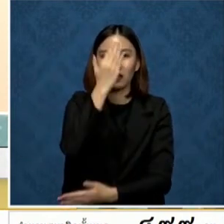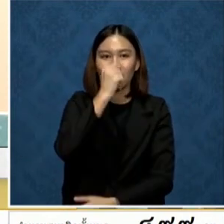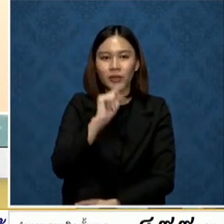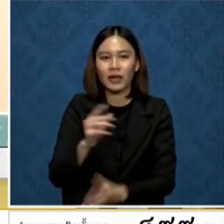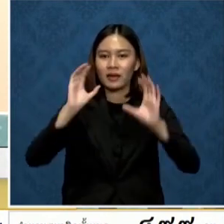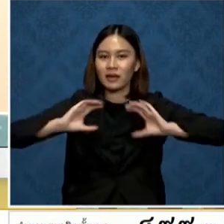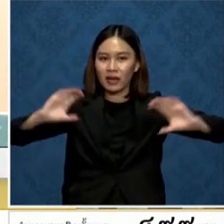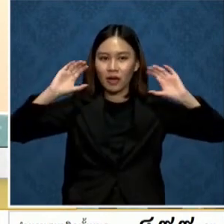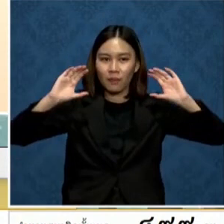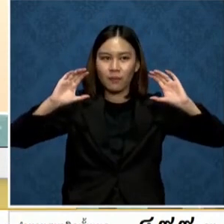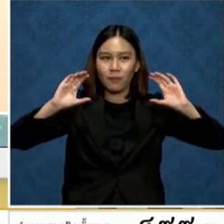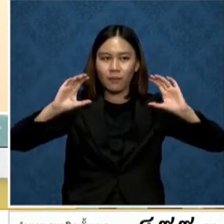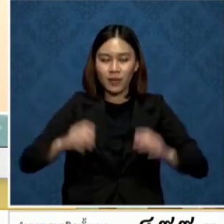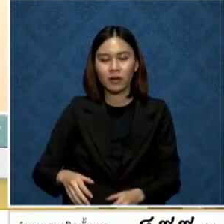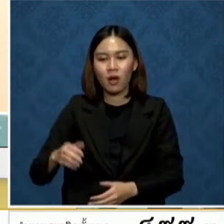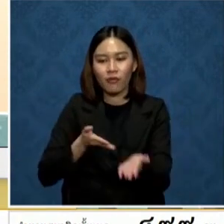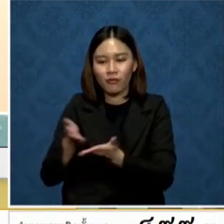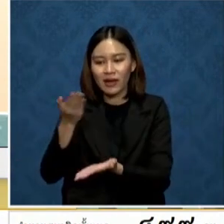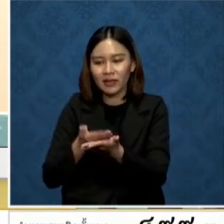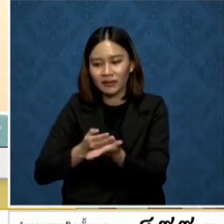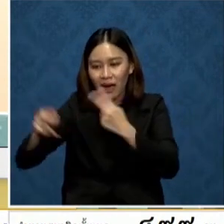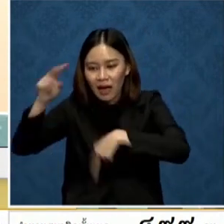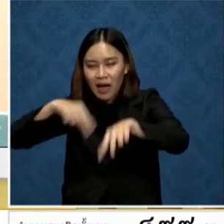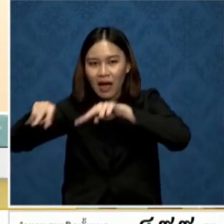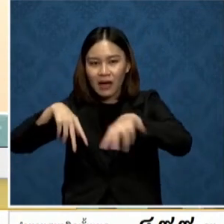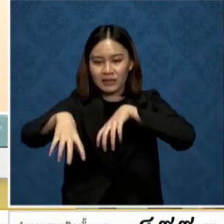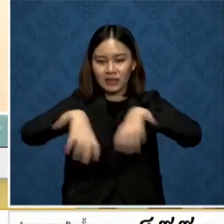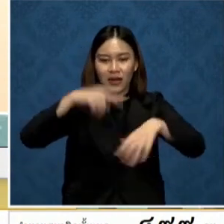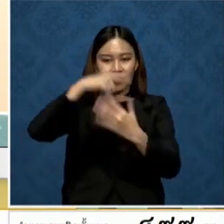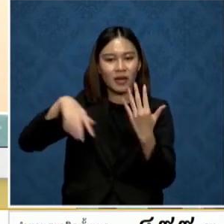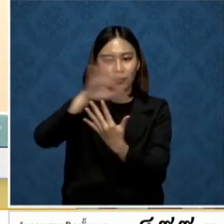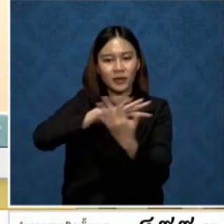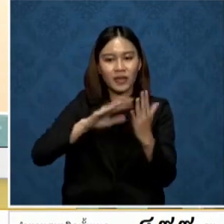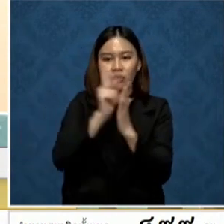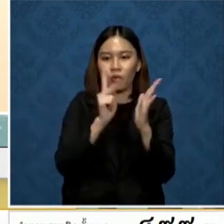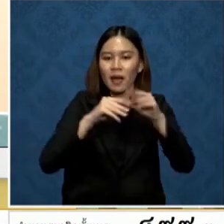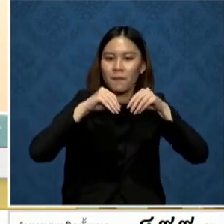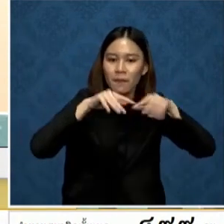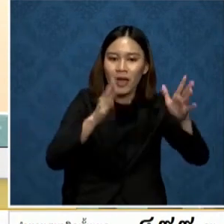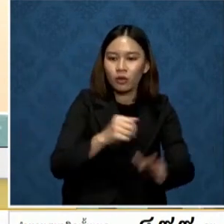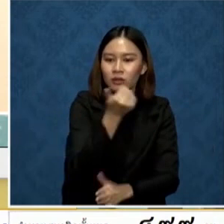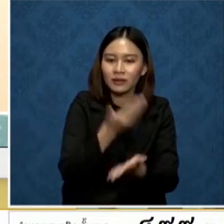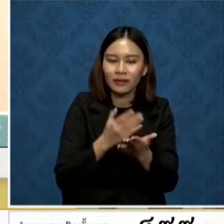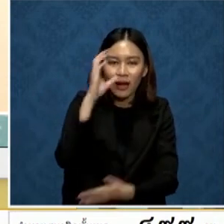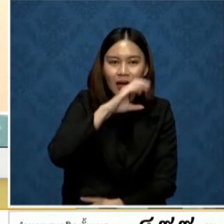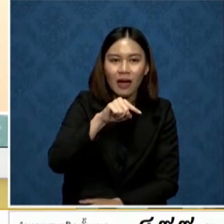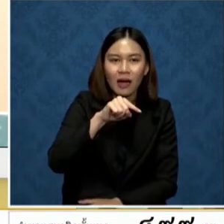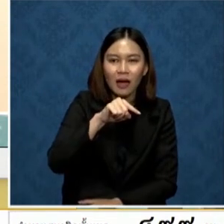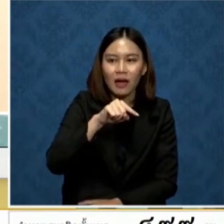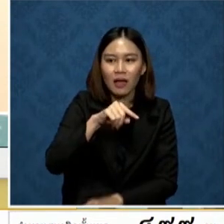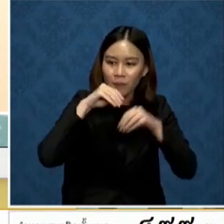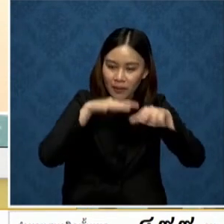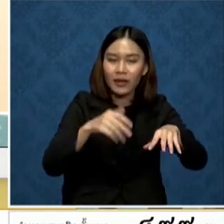ว่ารัฐบาลนี่เป็นคนฝ่ายหาตังค์มาบริหารประเทศแล้วเราออกกฎหมายให้คนอื่นหาตังค์เนี่ยเาจะออกให้